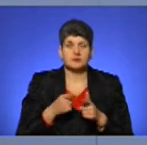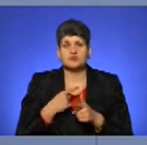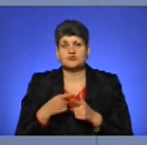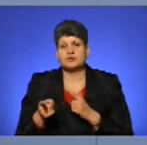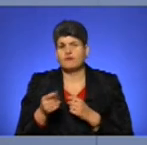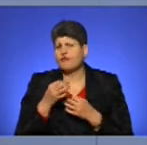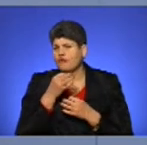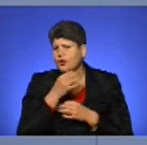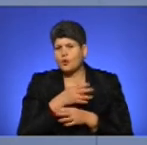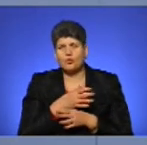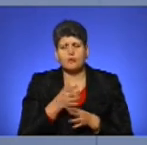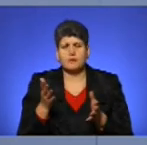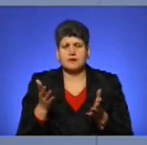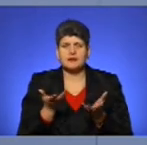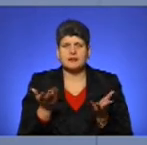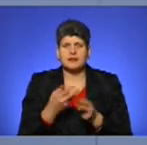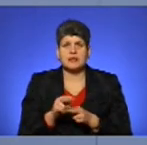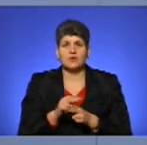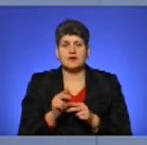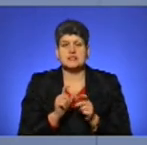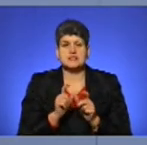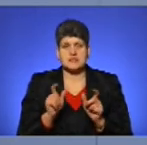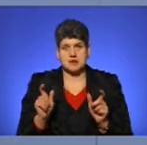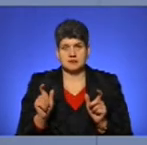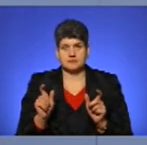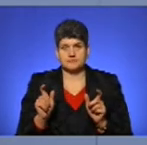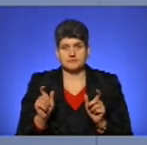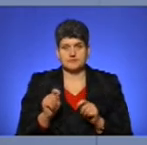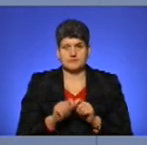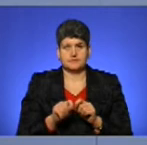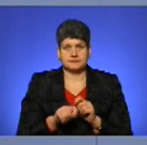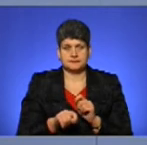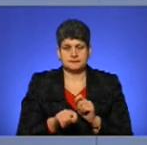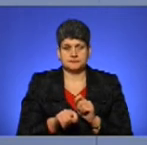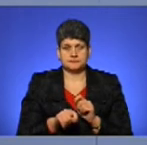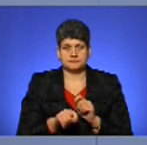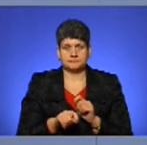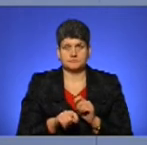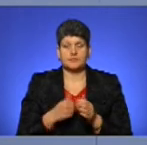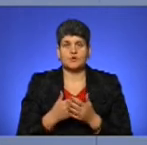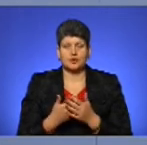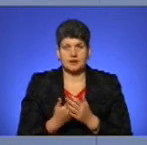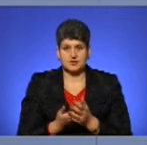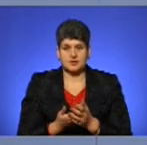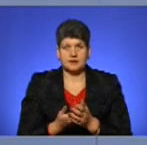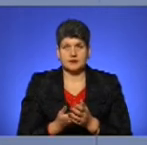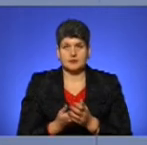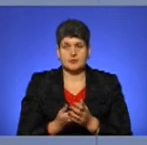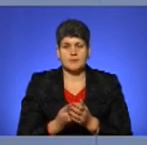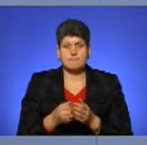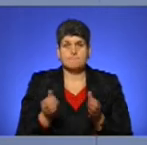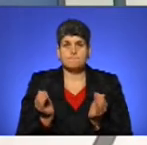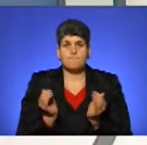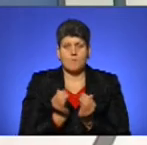в будь-який лікувальний заклад обстежиться. До речі, мобільна